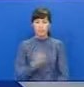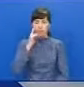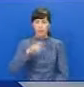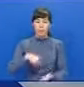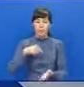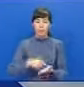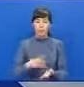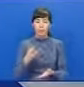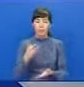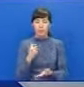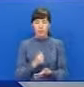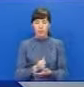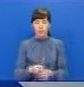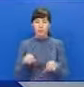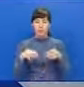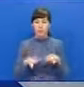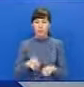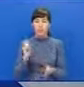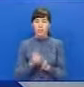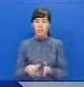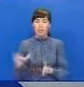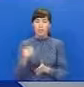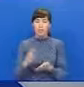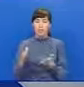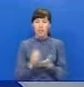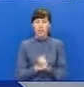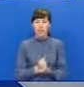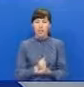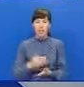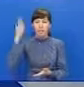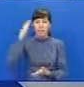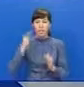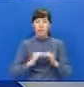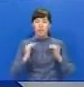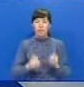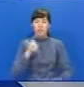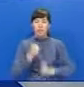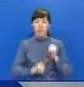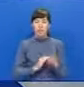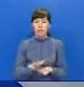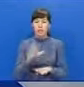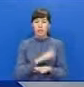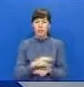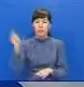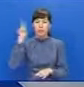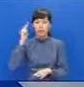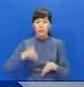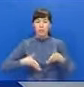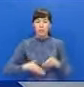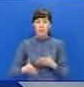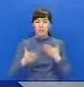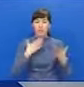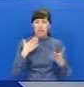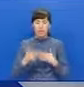Шымкентте есеп қисапты шағатын, тапсырманы бірден қағатын, қағылес оқушылардың жарысы болып өтті. Білім жолы